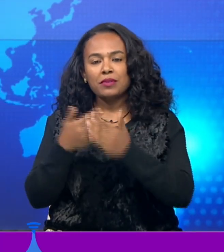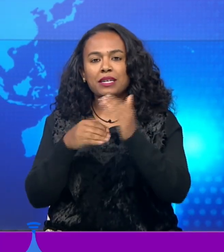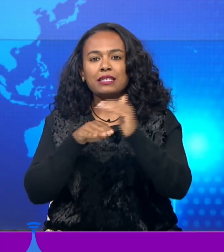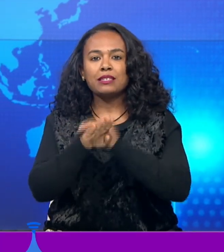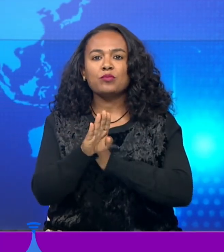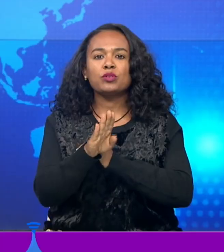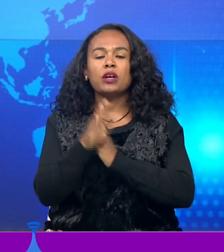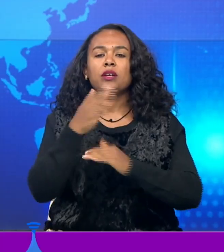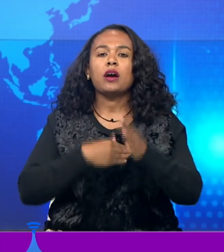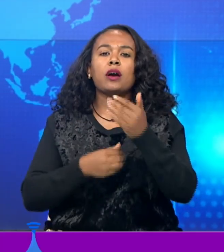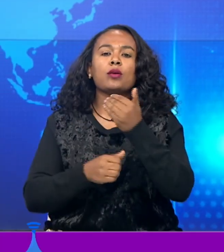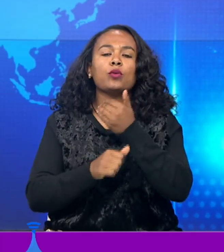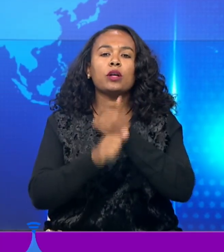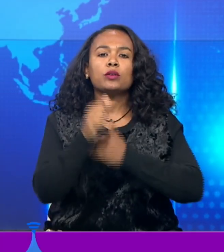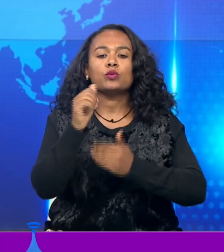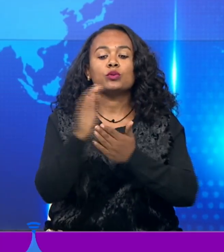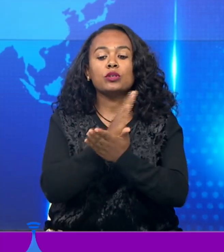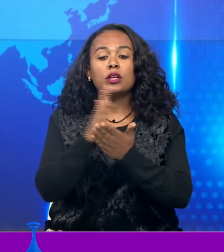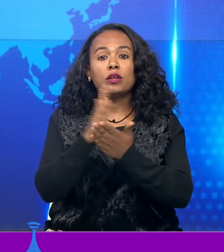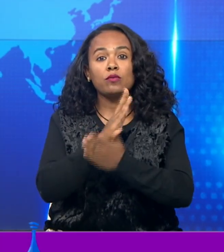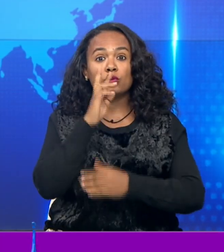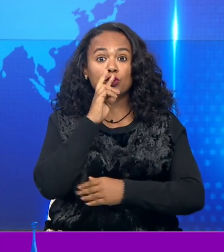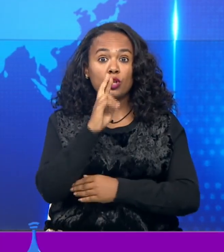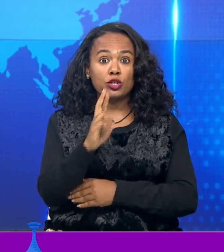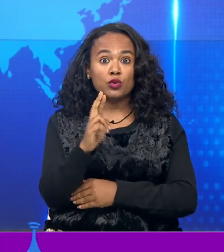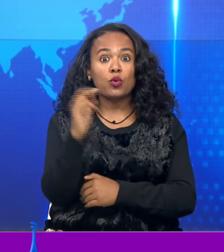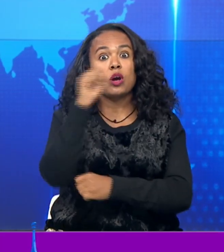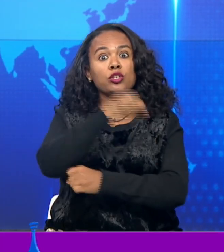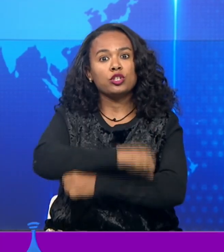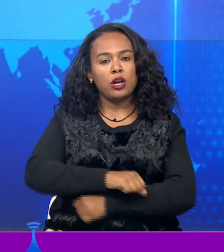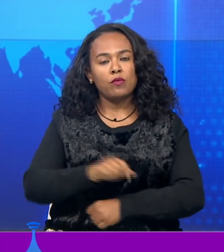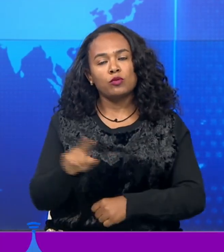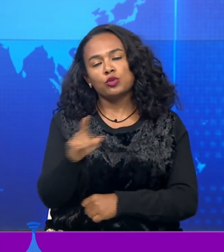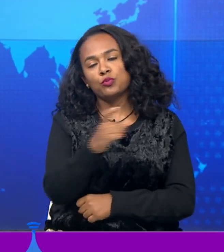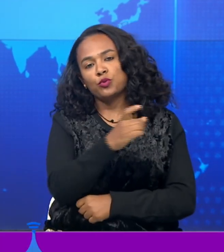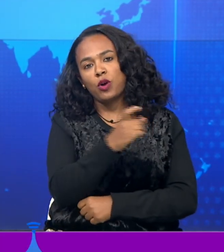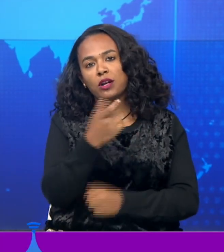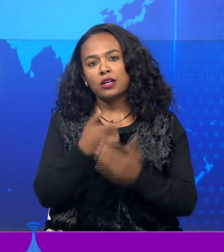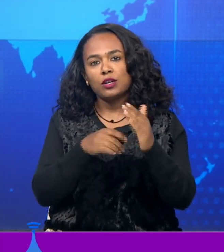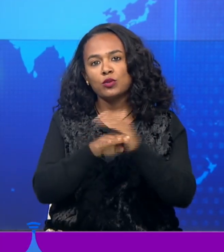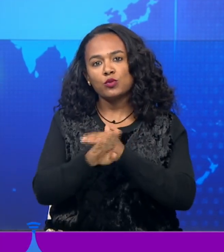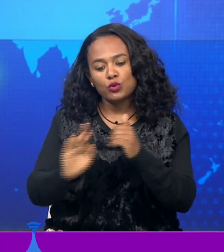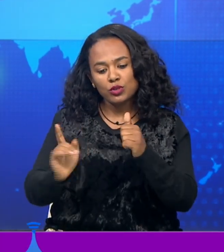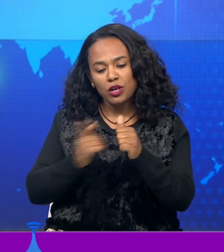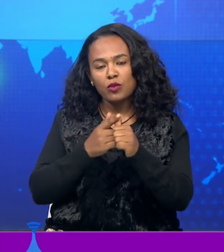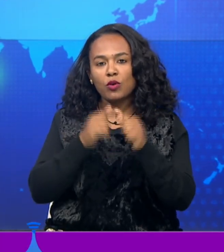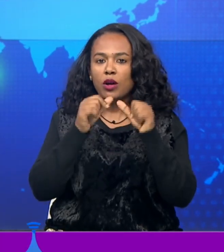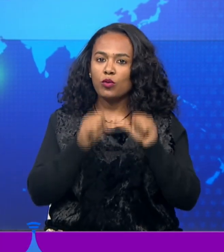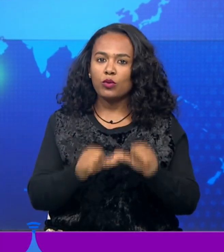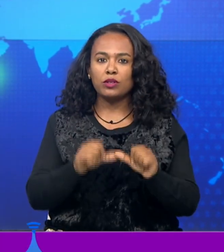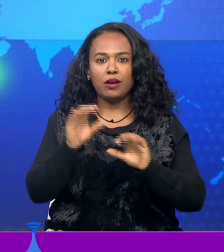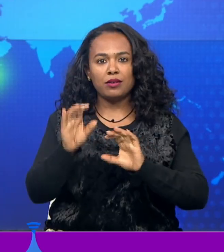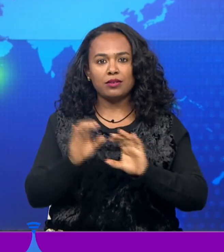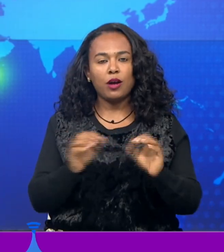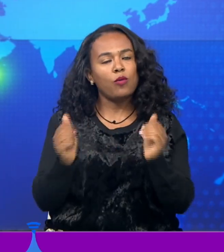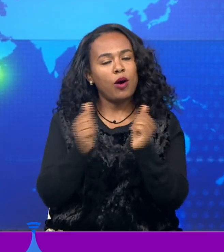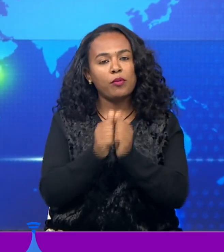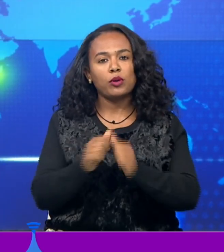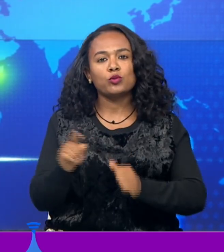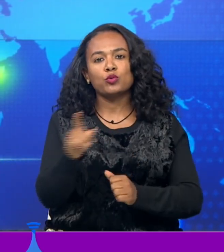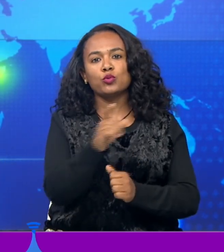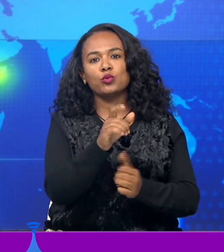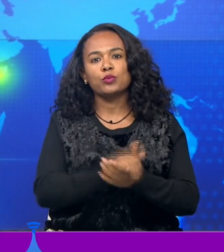ታዲያ አካል ጉዳተኞች ተሳታፊዎች ናቸው፣ አሸናፊዎችም ሆነዋል። ከነሱ ውስጥ ከአንዱ ጋር ቆይታ አድርጌያለሁ። አብራችሁኝ